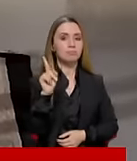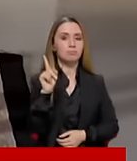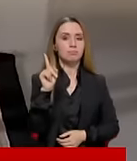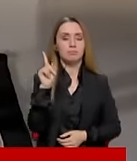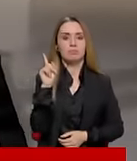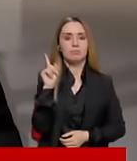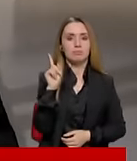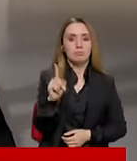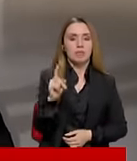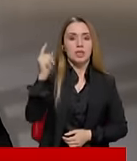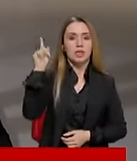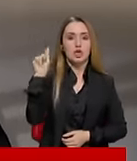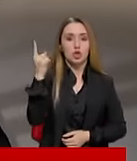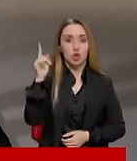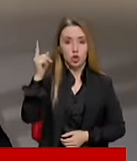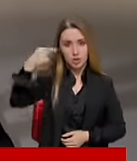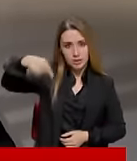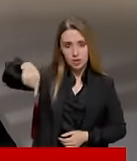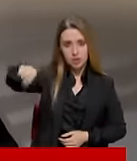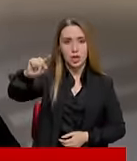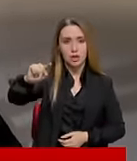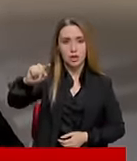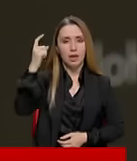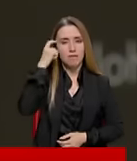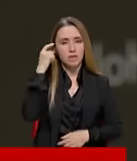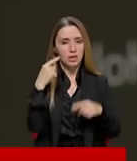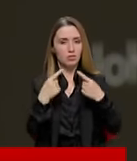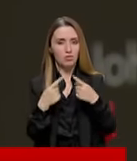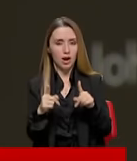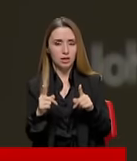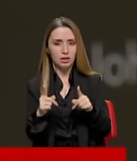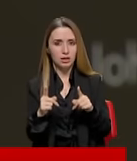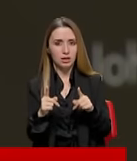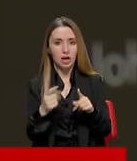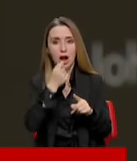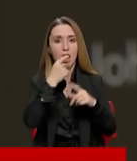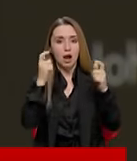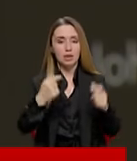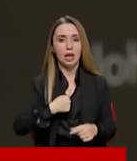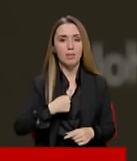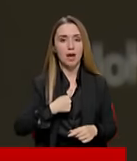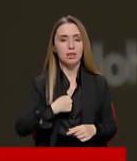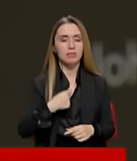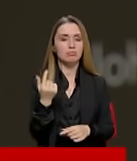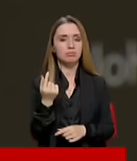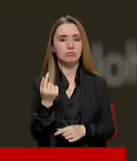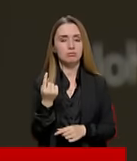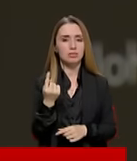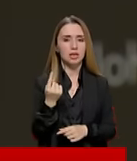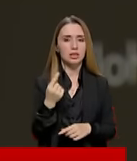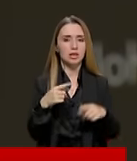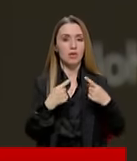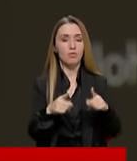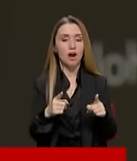bir yöneticilerde Eee anlayış farkı zaten mesela Ankara'da ben eğer biraz fark Eee